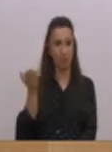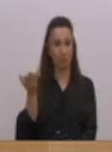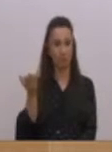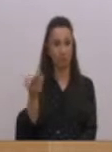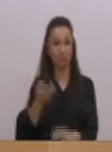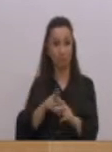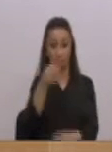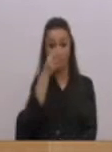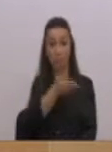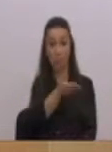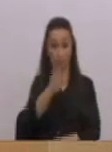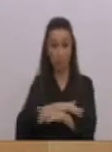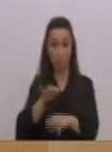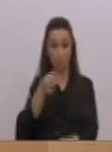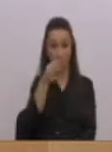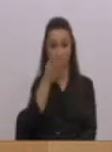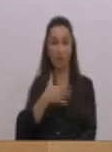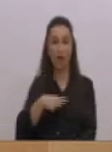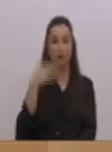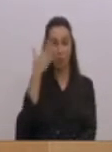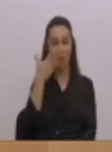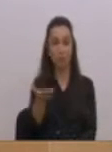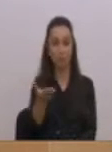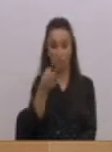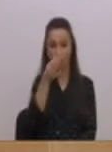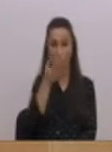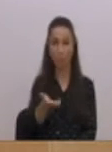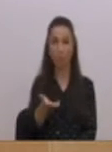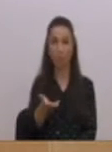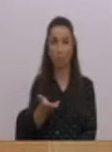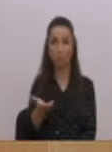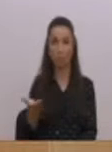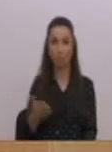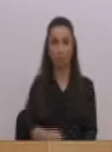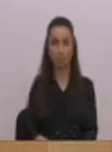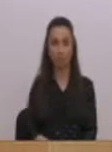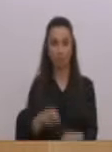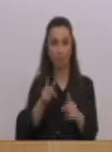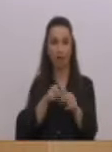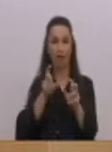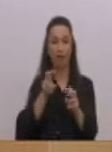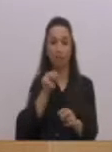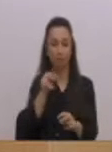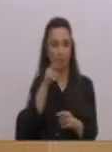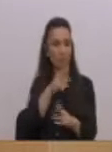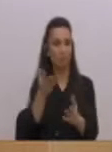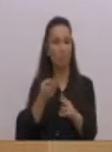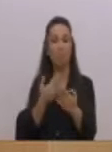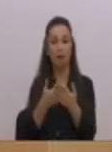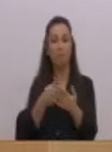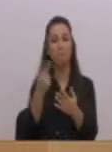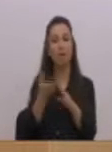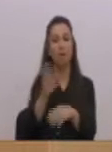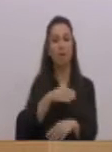ხო და მოგწონთ თქვენი საქციელი ბატონ ქართულოცნებო, ქართულოცნებო, და სახელში მოშალა თქვენ. მაგრამ მეორე ნაწილიც